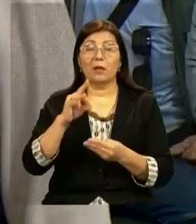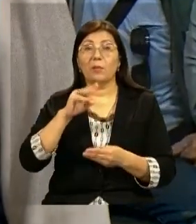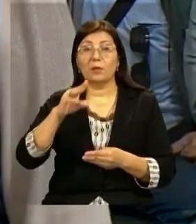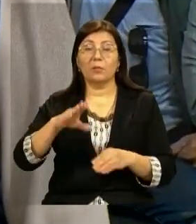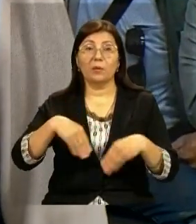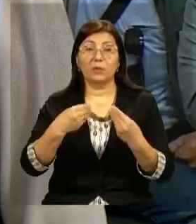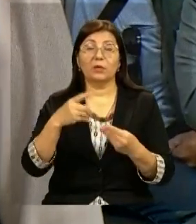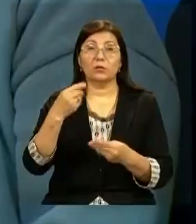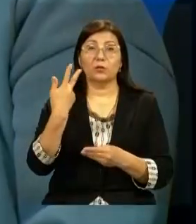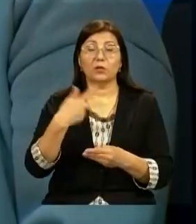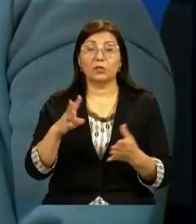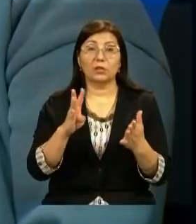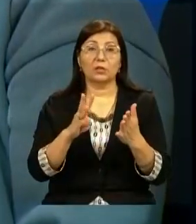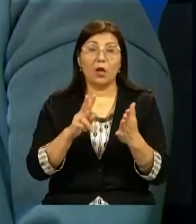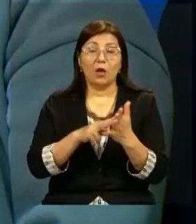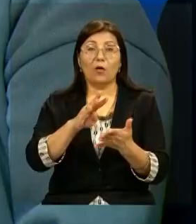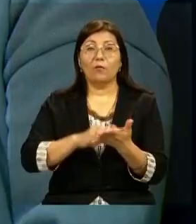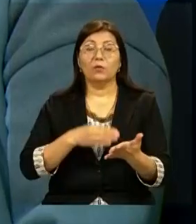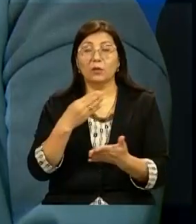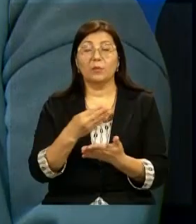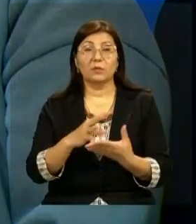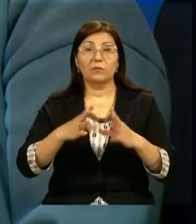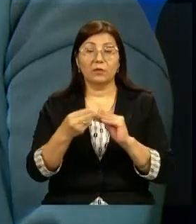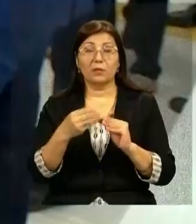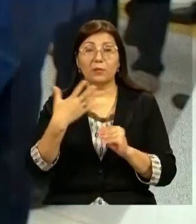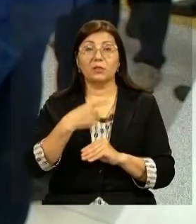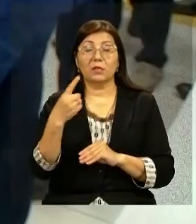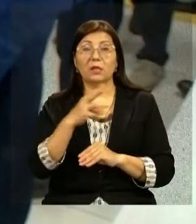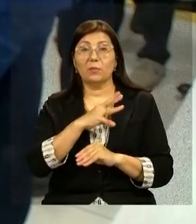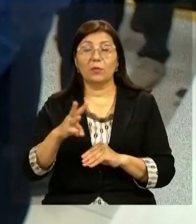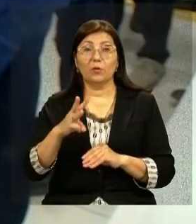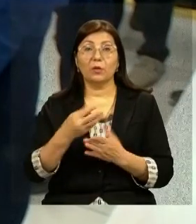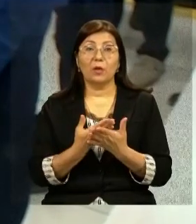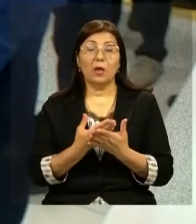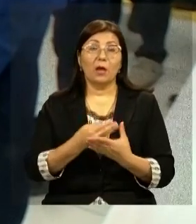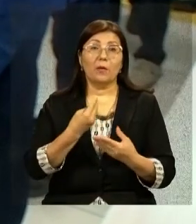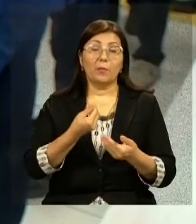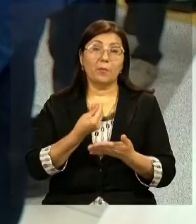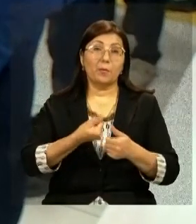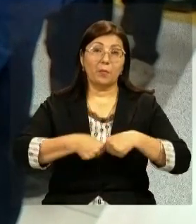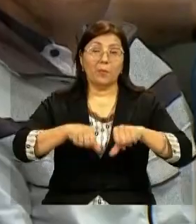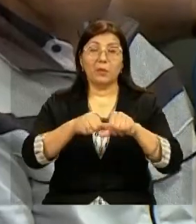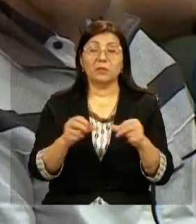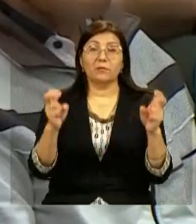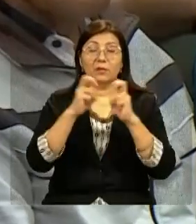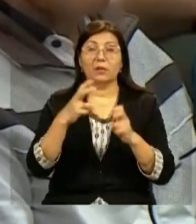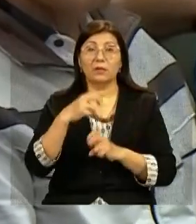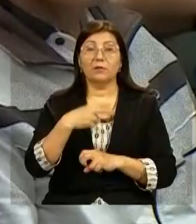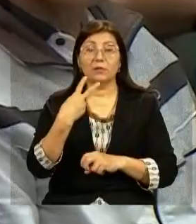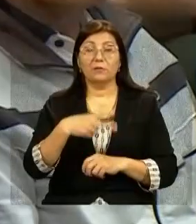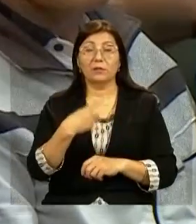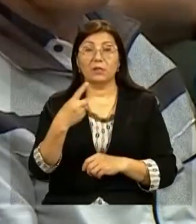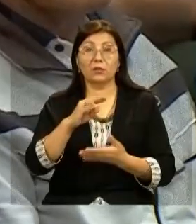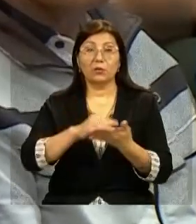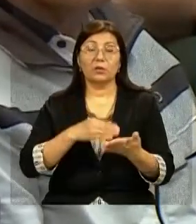было подано 138 заявлений по району, выплачен 51 миллион тенге. Комиссия по оценке материального ущерба рассматривает 221